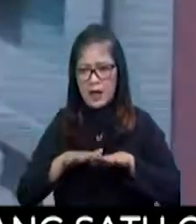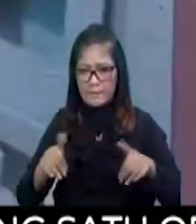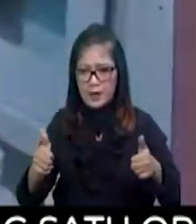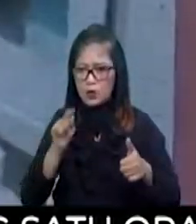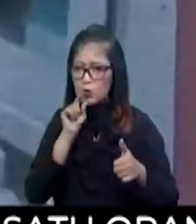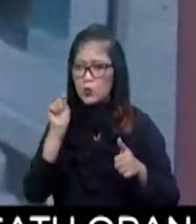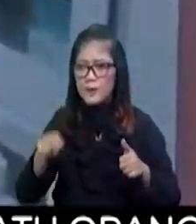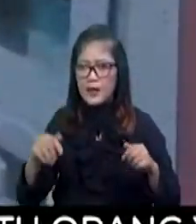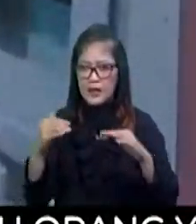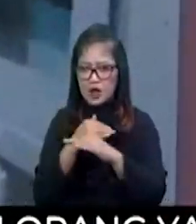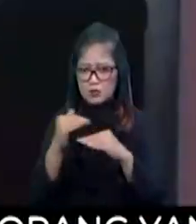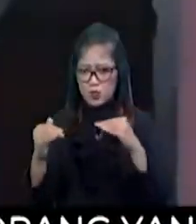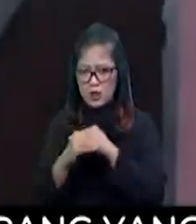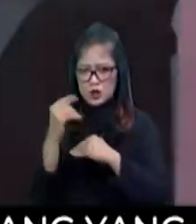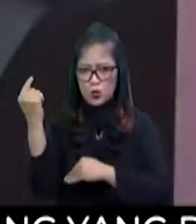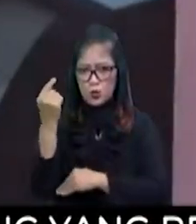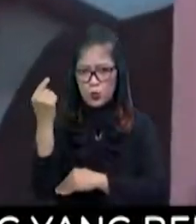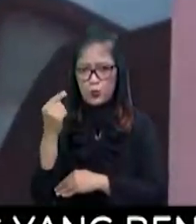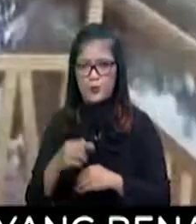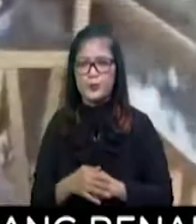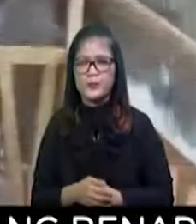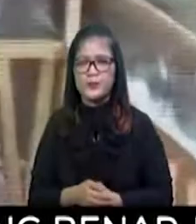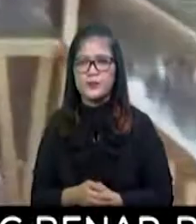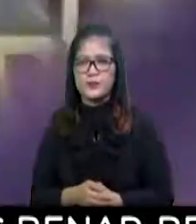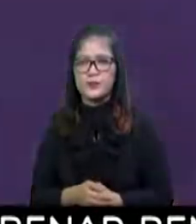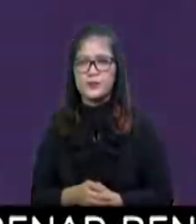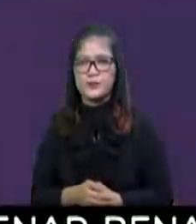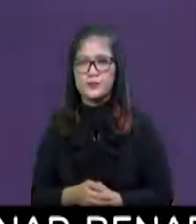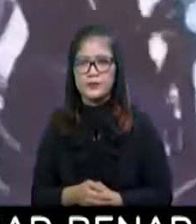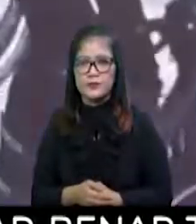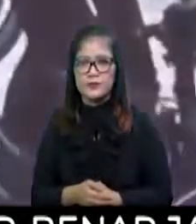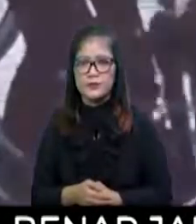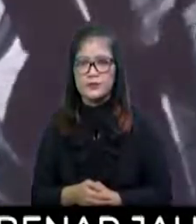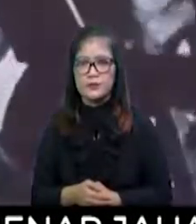angkutan umum. Dari Palembang, Sumatera Selatan, Muhammad Riza Fahlevi, iNews melaporkan.